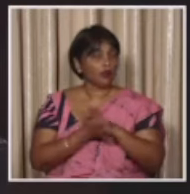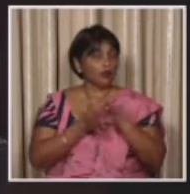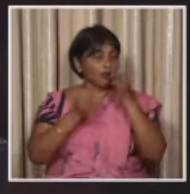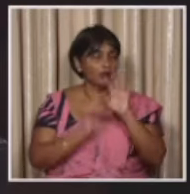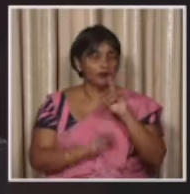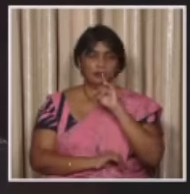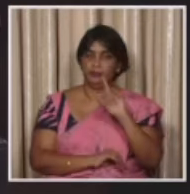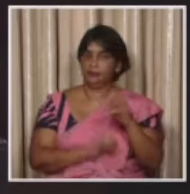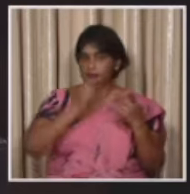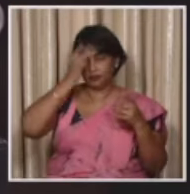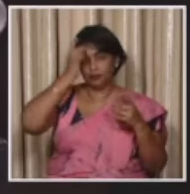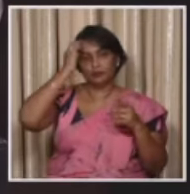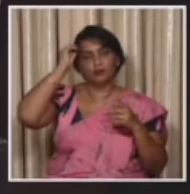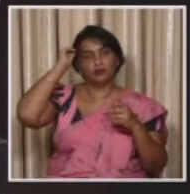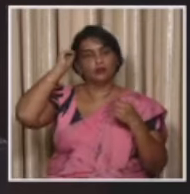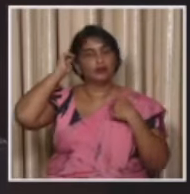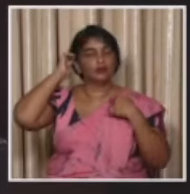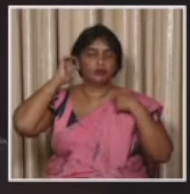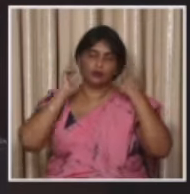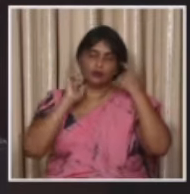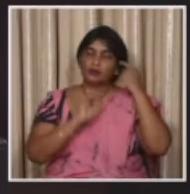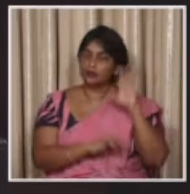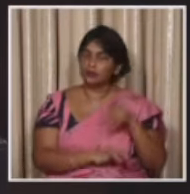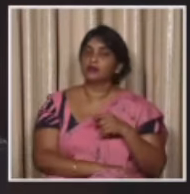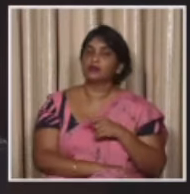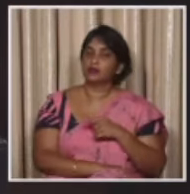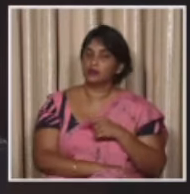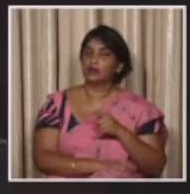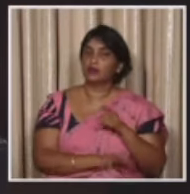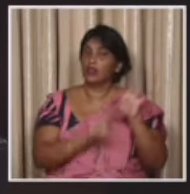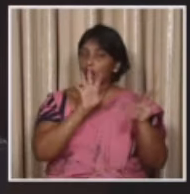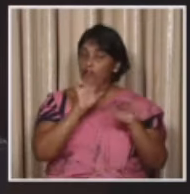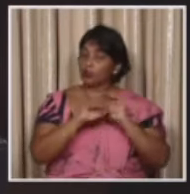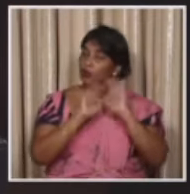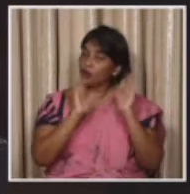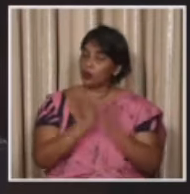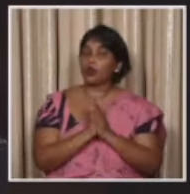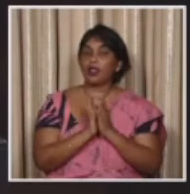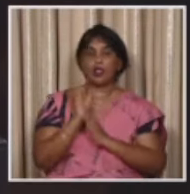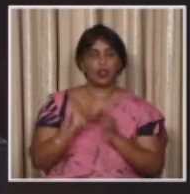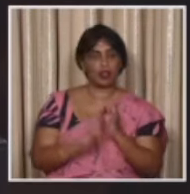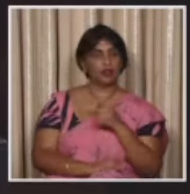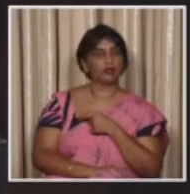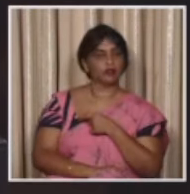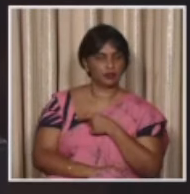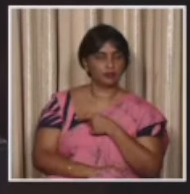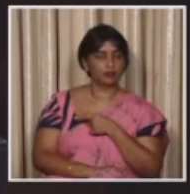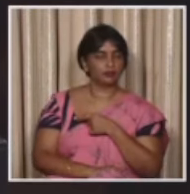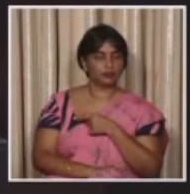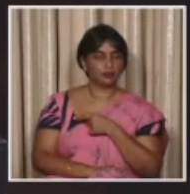නැහැ. අපිට හිතා ගන්නට සිද්ධ වෙන්නේ ඒ පත් කිරීමුත් සිද්ධ වෙන්නේ ඇමතිවරයා හරහා කියලා.